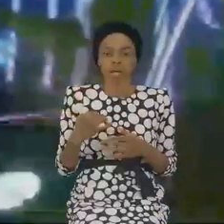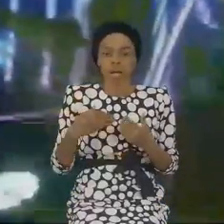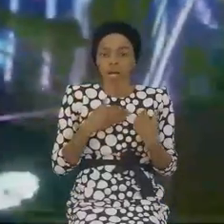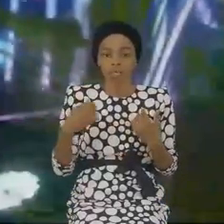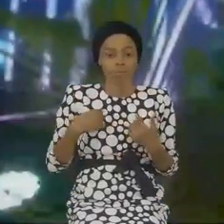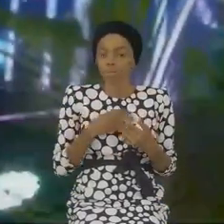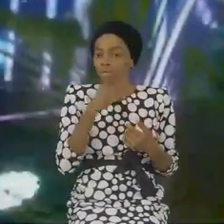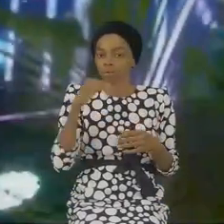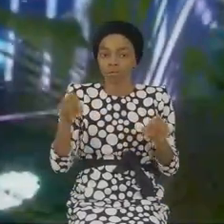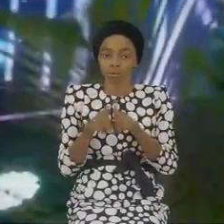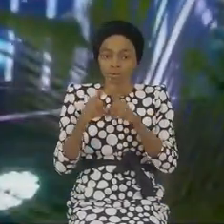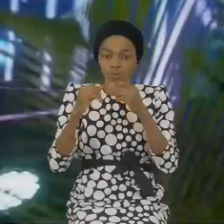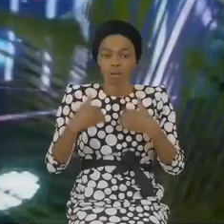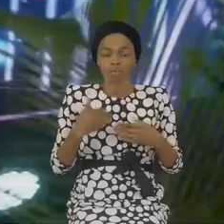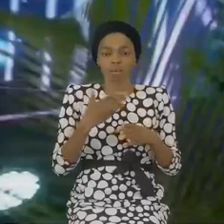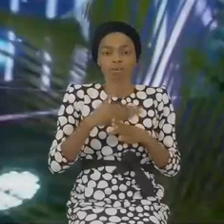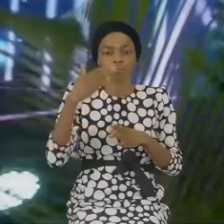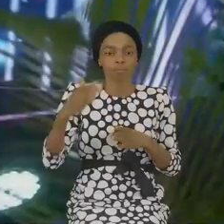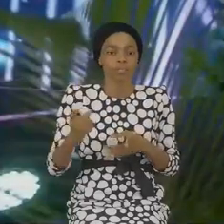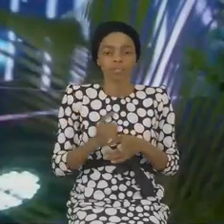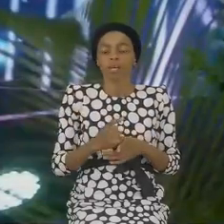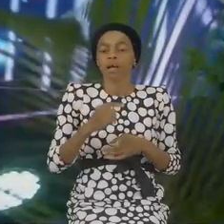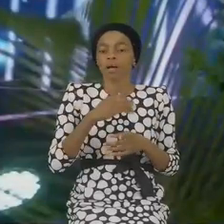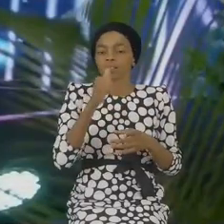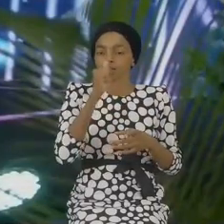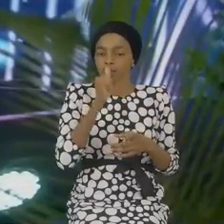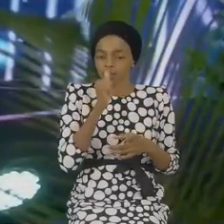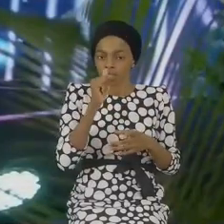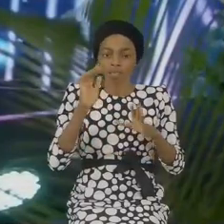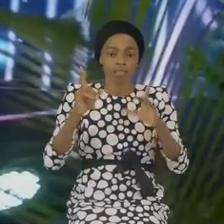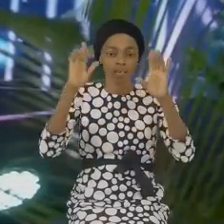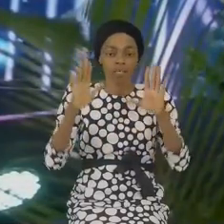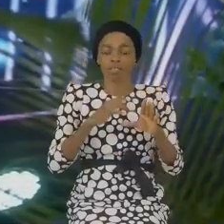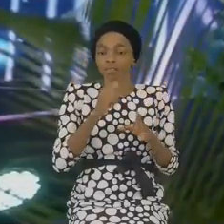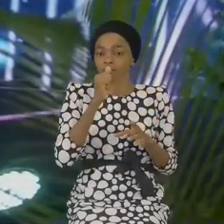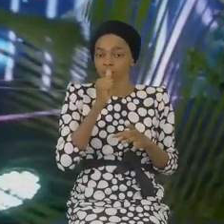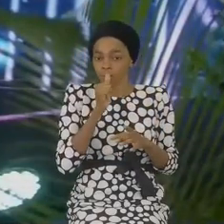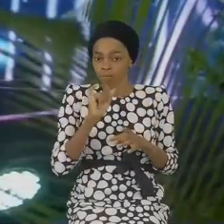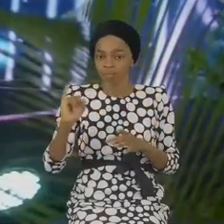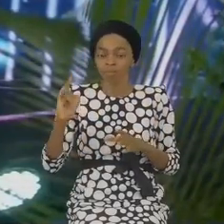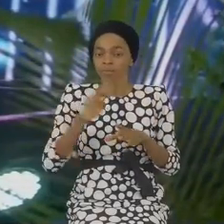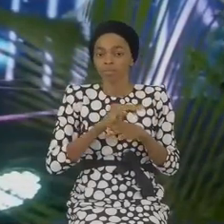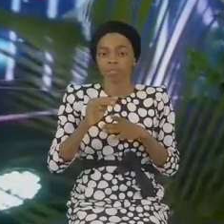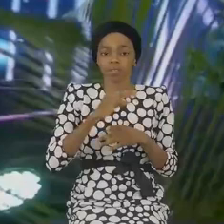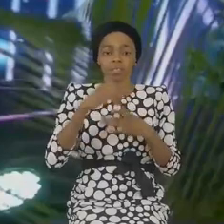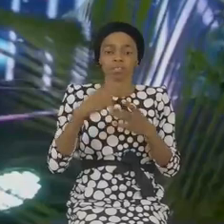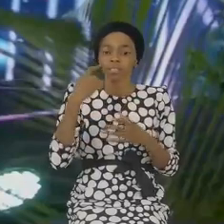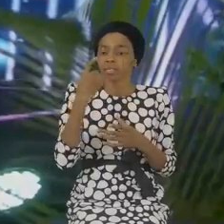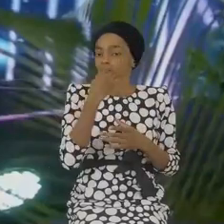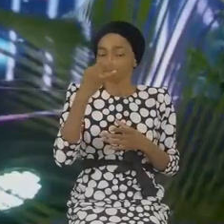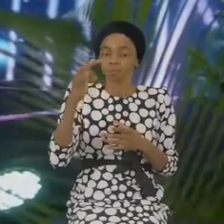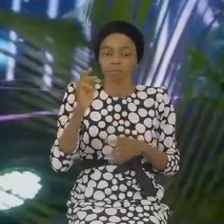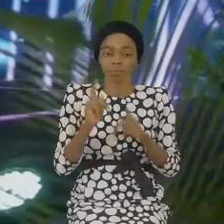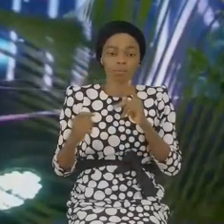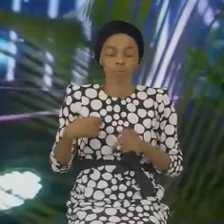avoir un ministère complet et durable aux yeux de ceux à qui nous devons donc